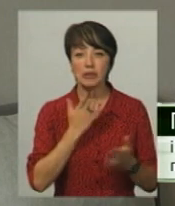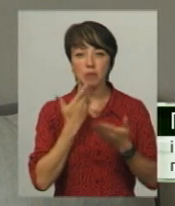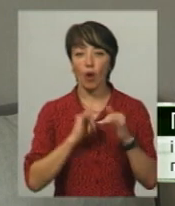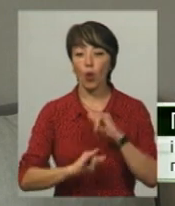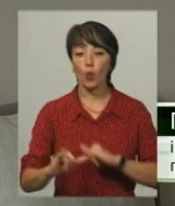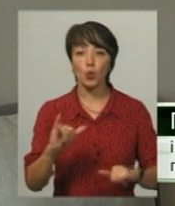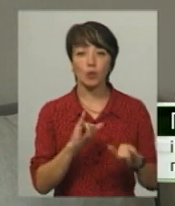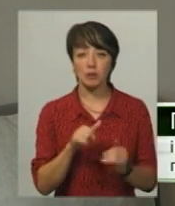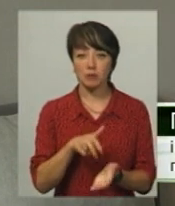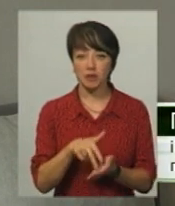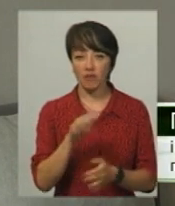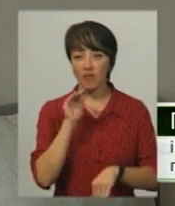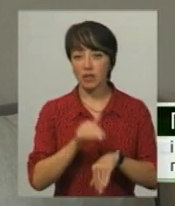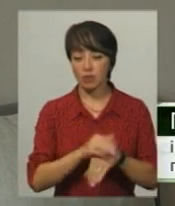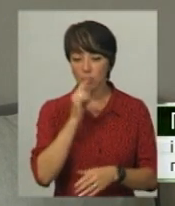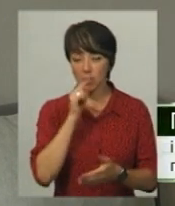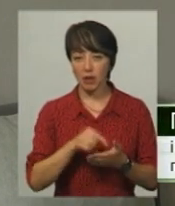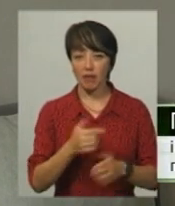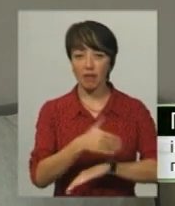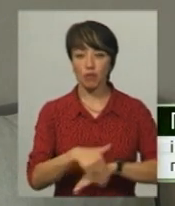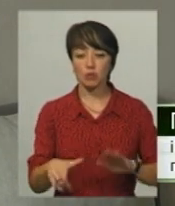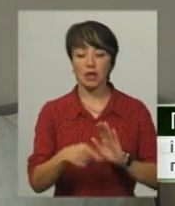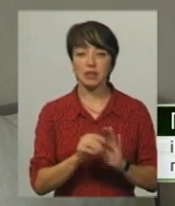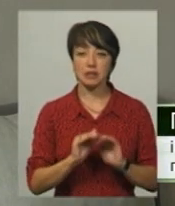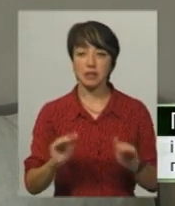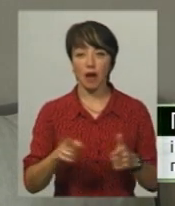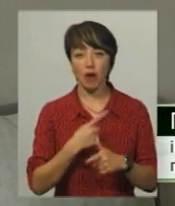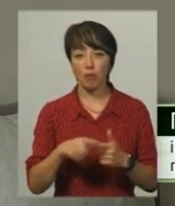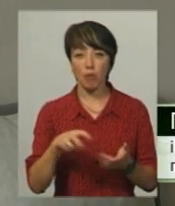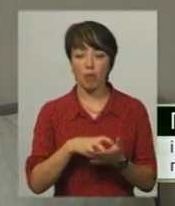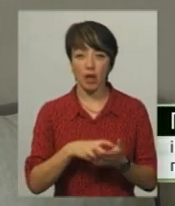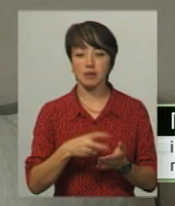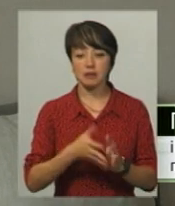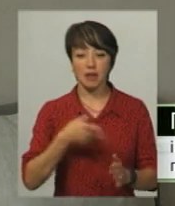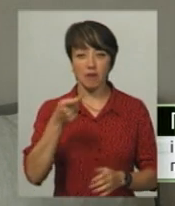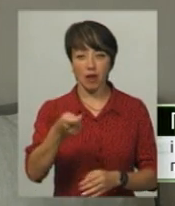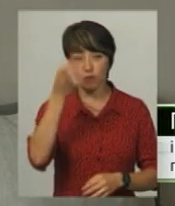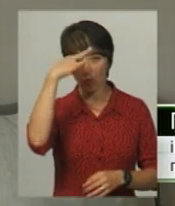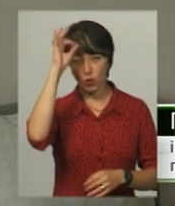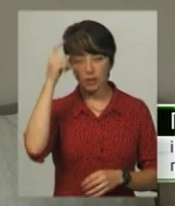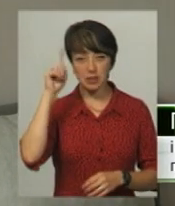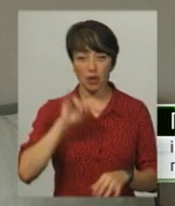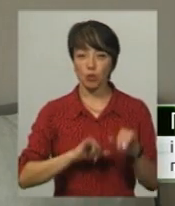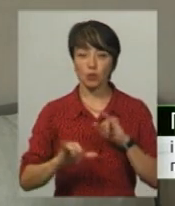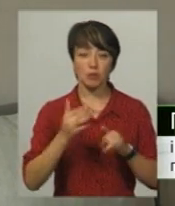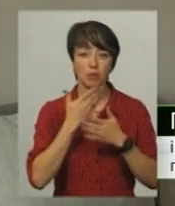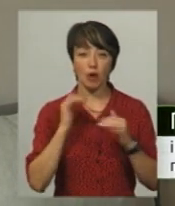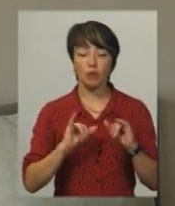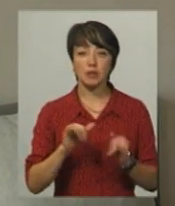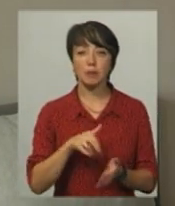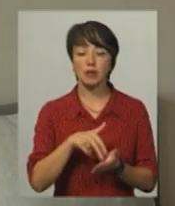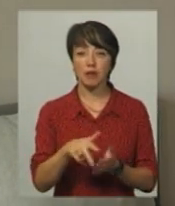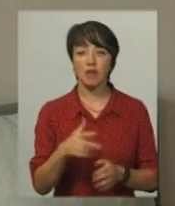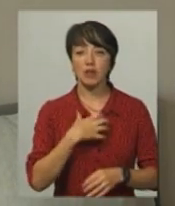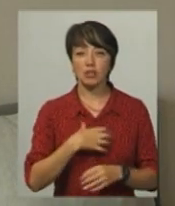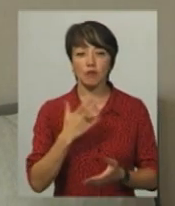тобто вони фактично опиняються на вулиці разом з дітками, або вони бояться заявляти в поліцію, тому що вони знають, що їм нема куди піти. Надзвичайно важливо